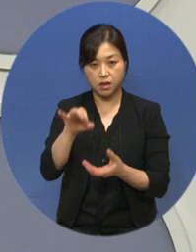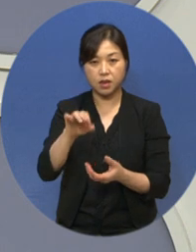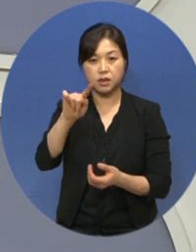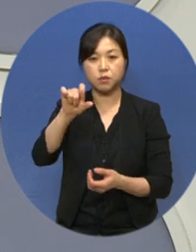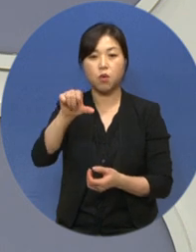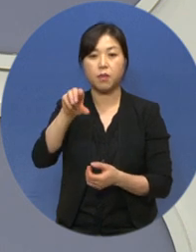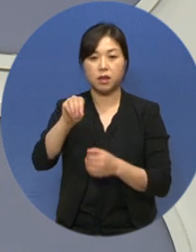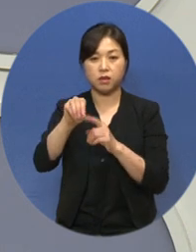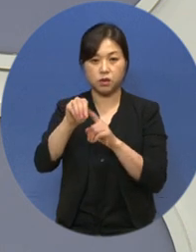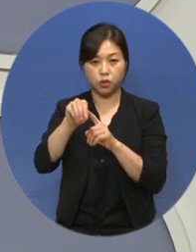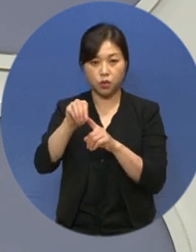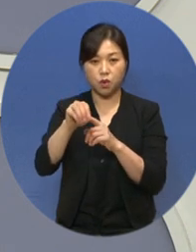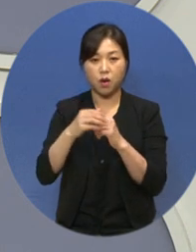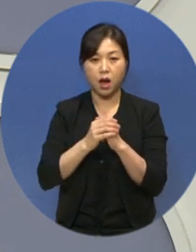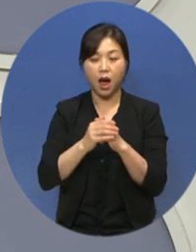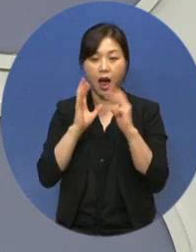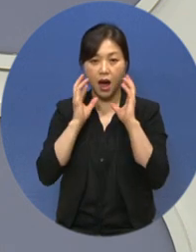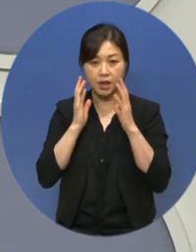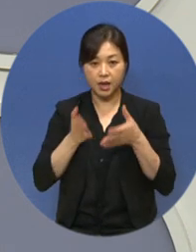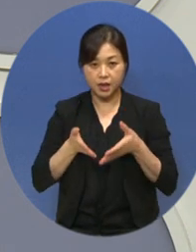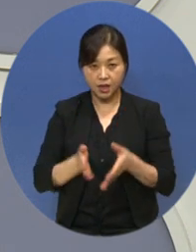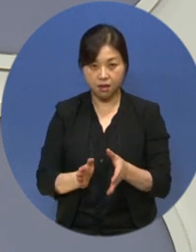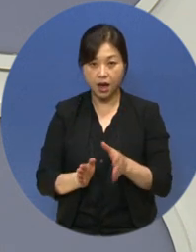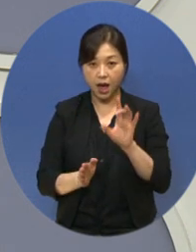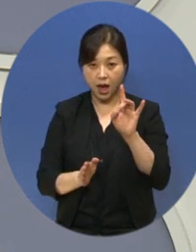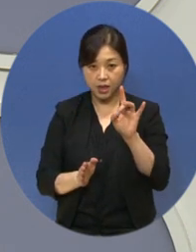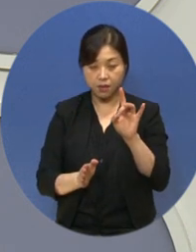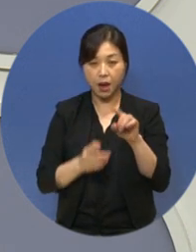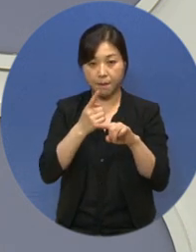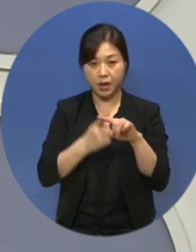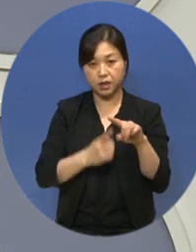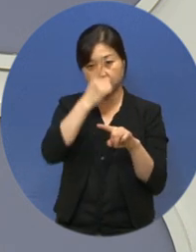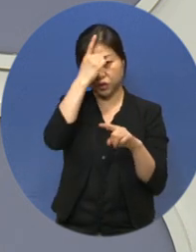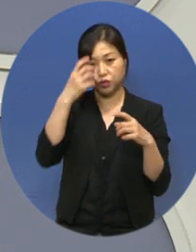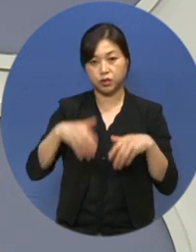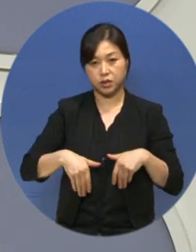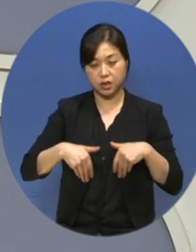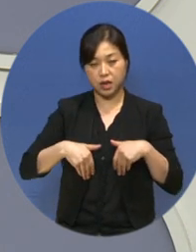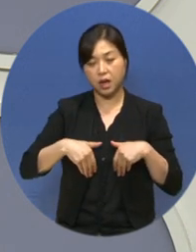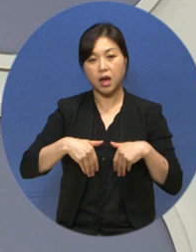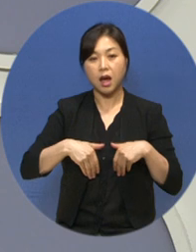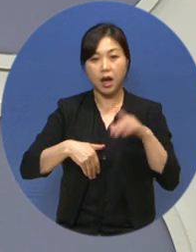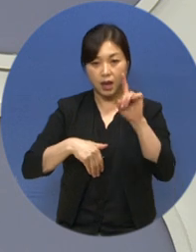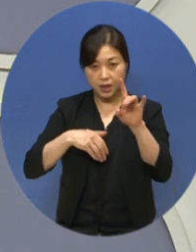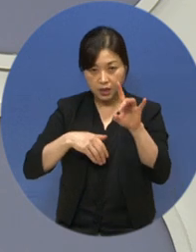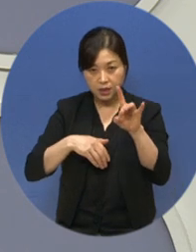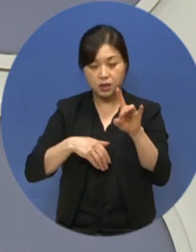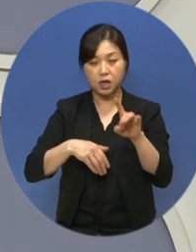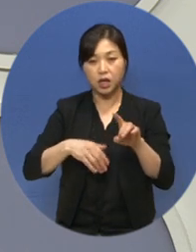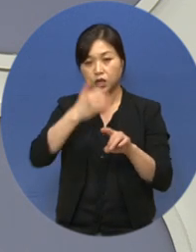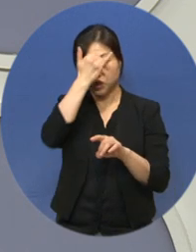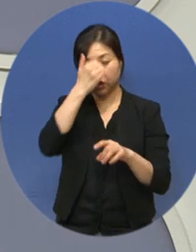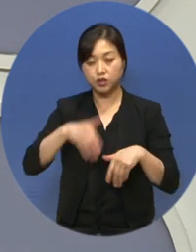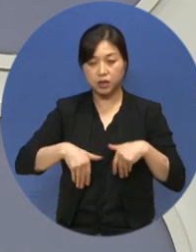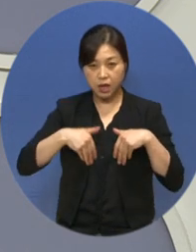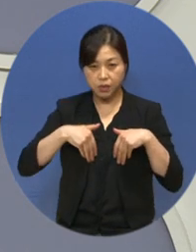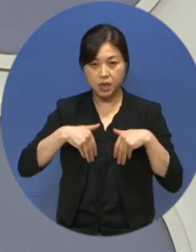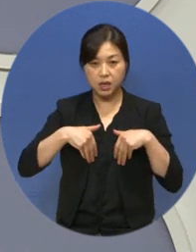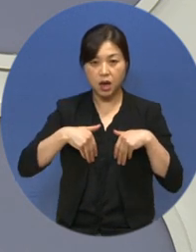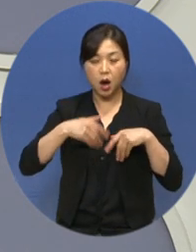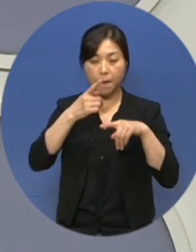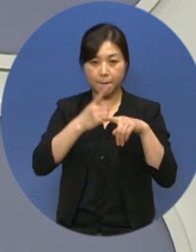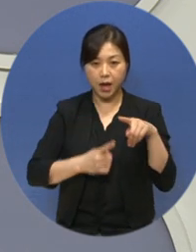3시봉 1원도 아이가 하나 태어나면 은 반을 충남이 부담하고 2명이 쭉 태어나면 저녁을 충남이 부담하는